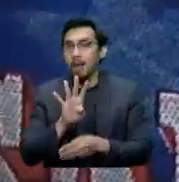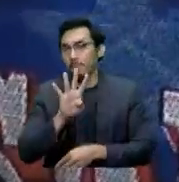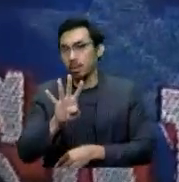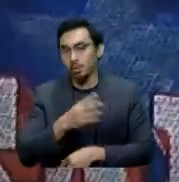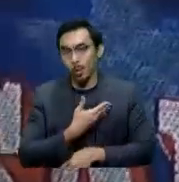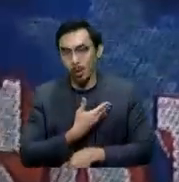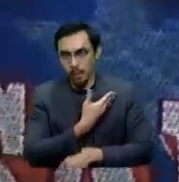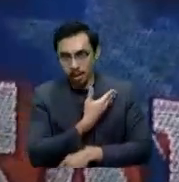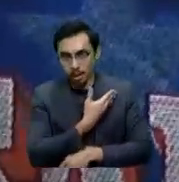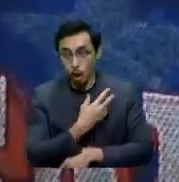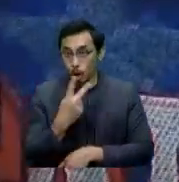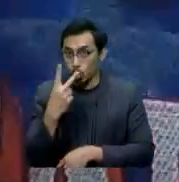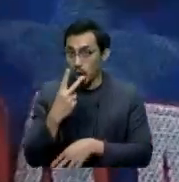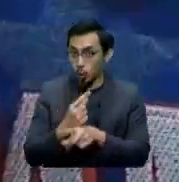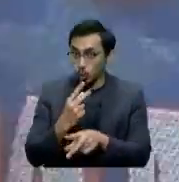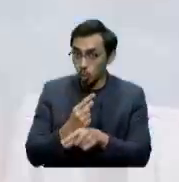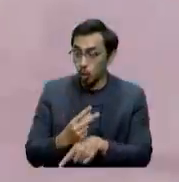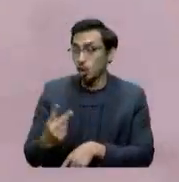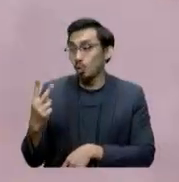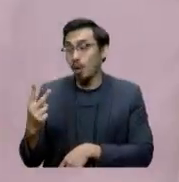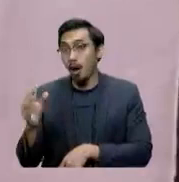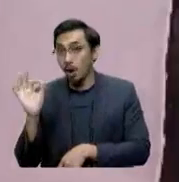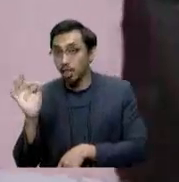dua guru, dua warga yang melaporkan kepada PTA.